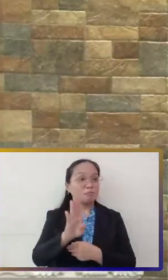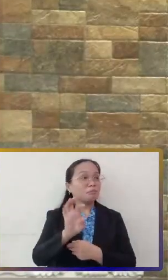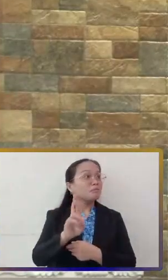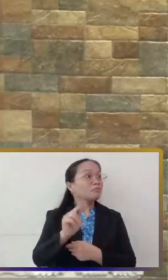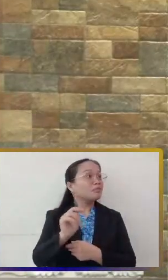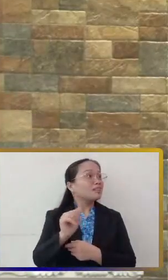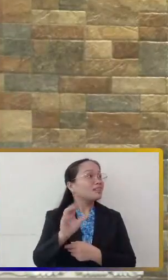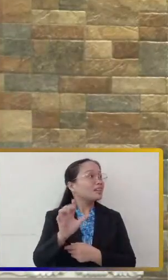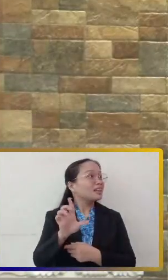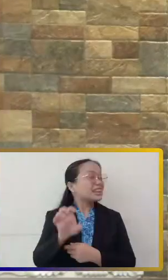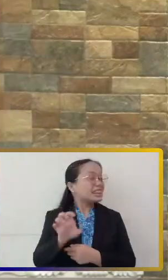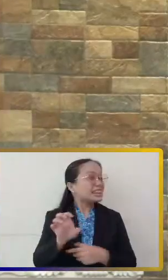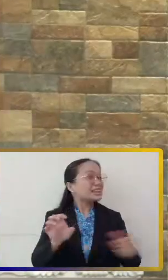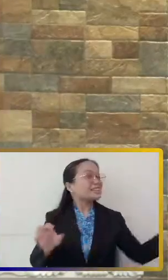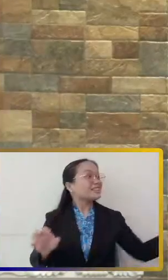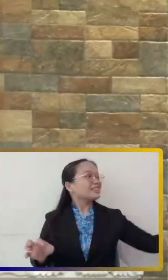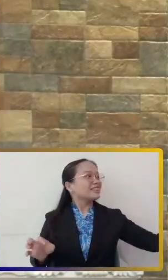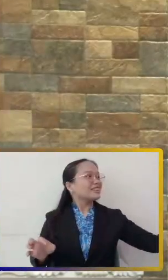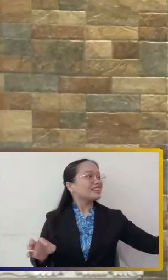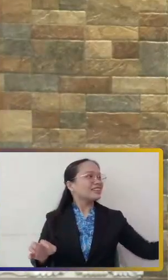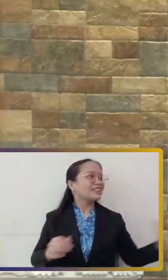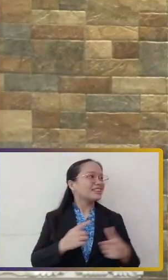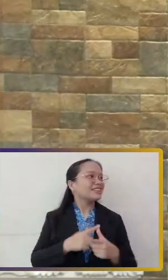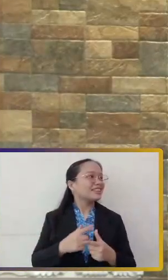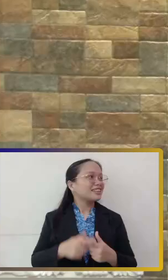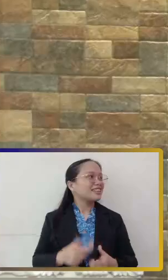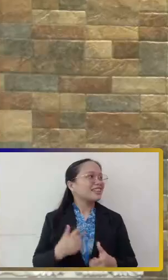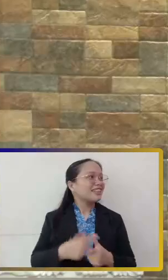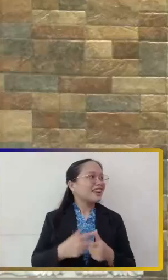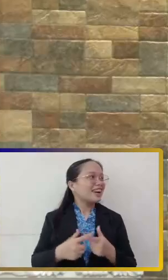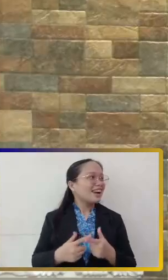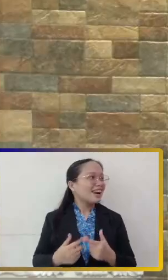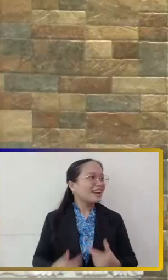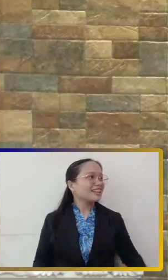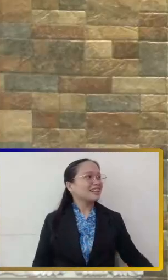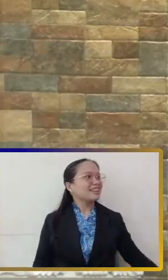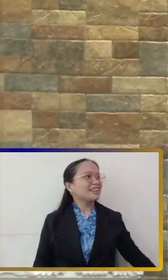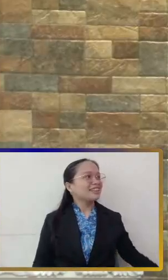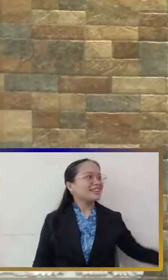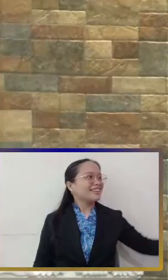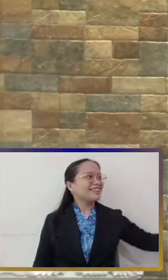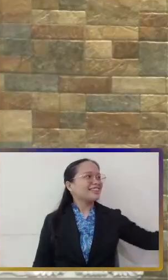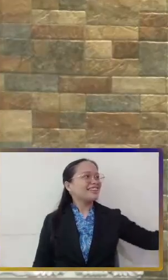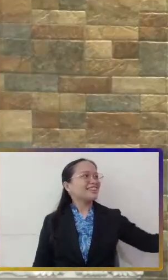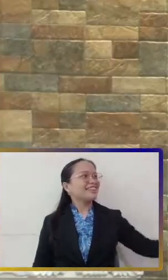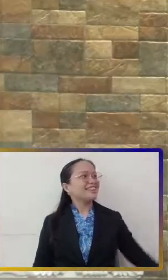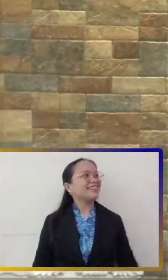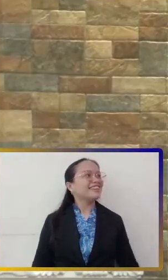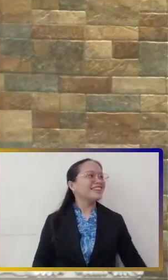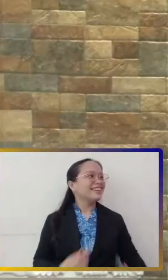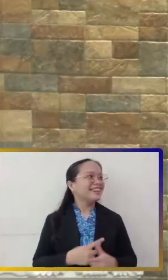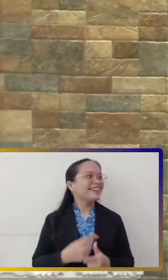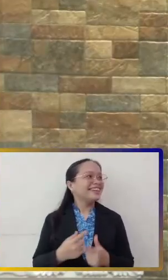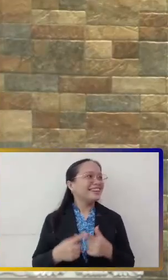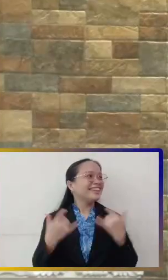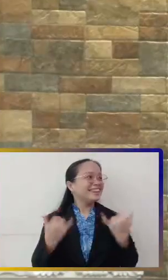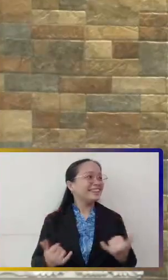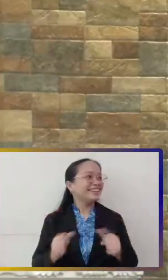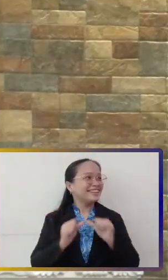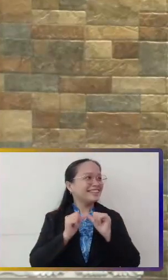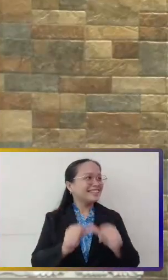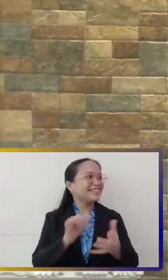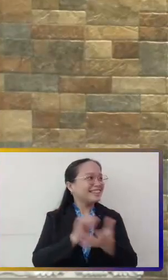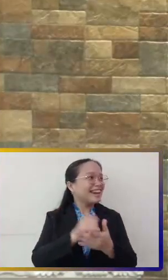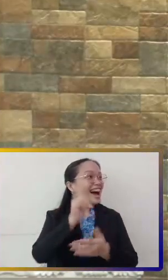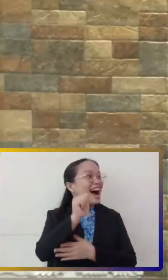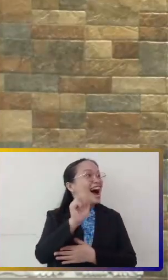is nandoon po inilalagay, at pag tumitigil po sila, ay doon din po tinilalagay yung tinatawag na